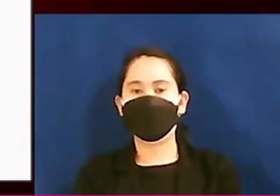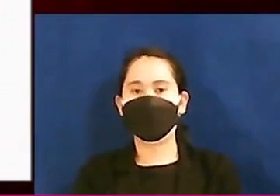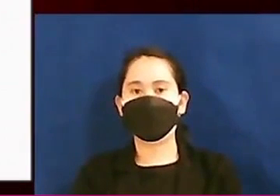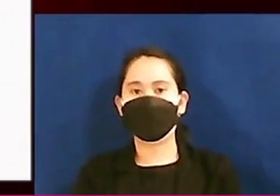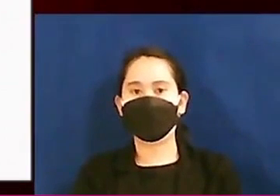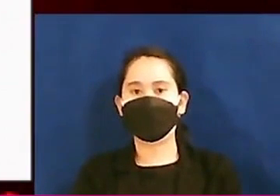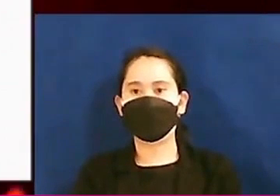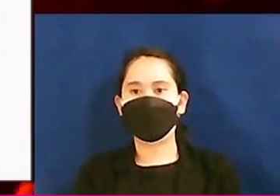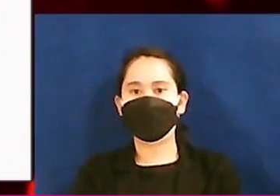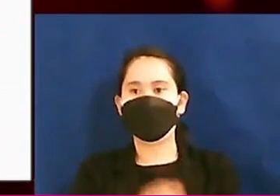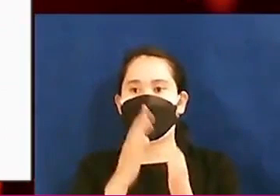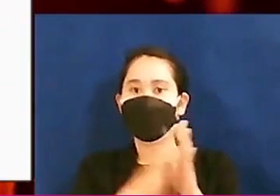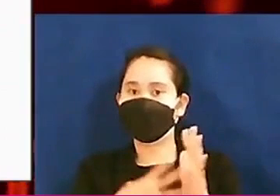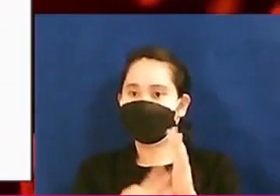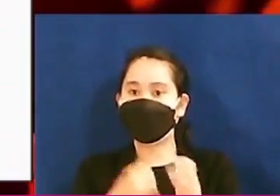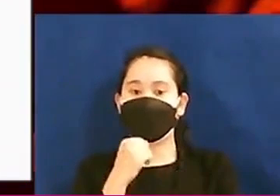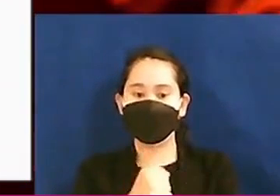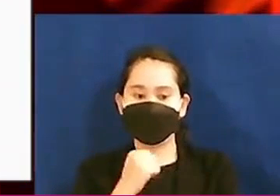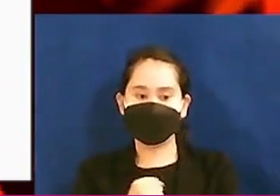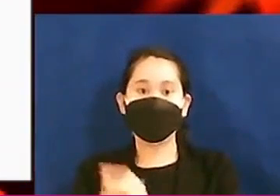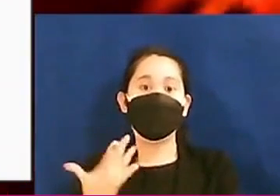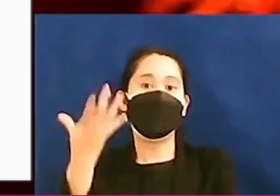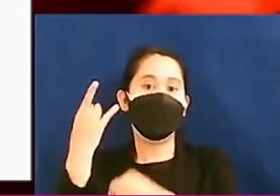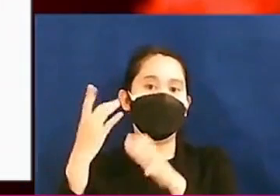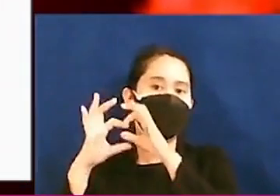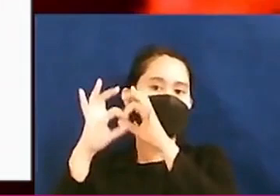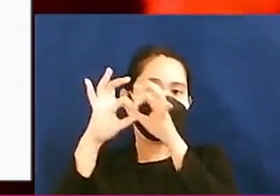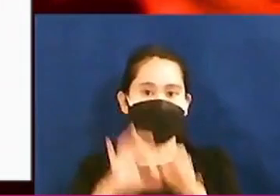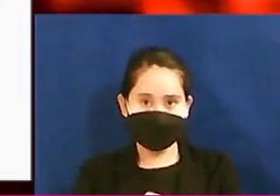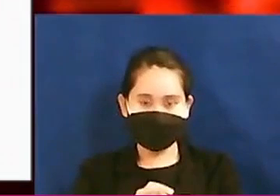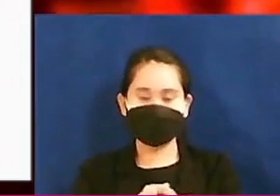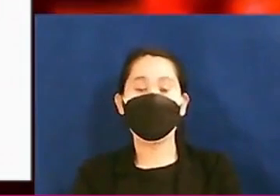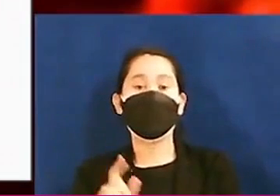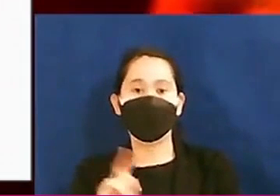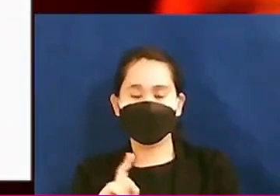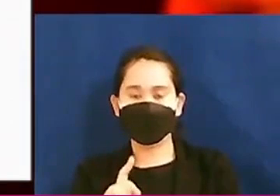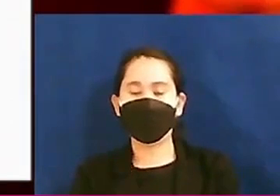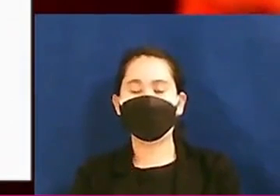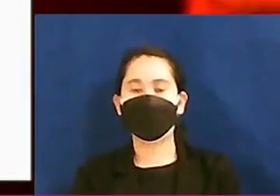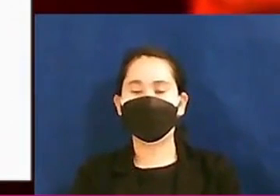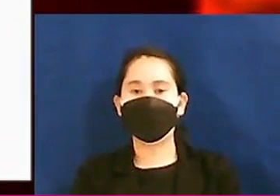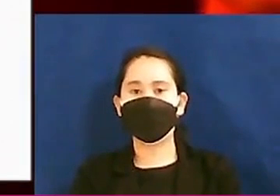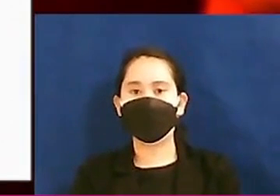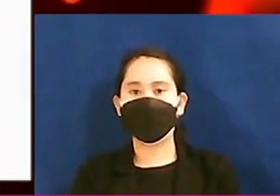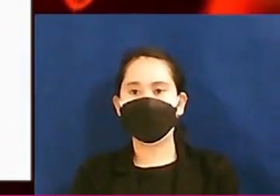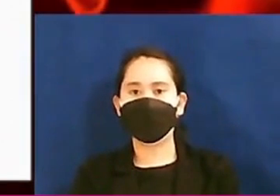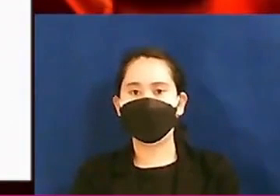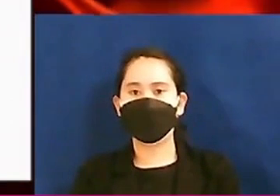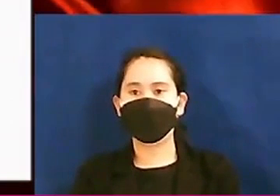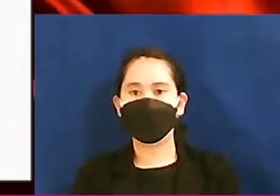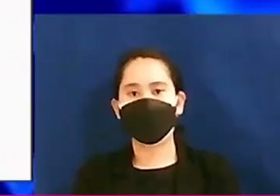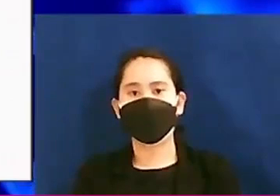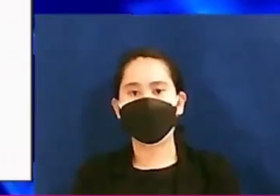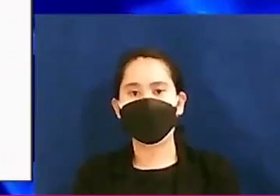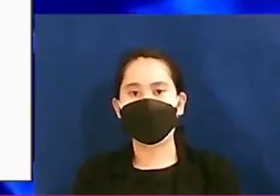664รายกว่าเครื่องหนึ่งที่อยู่ภาคตะวันออกเฉียงเหนือที่เหลือจากกระจายออกไปได้แก่ภาคเหนือตอนบนและพื้นที่